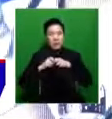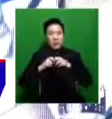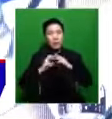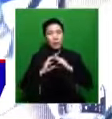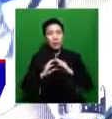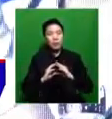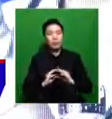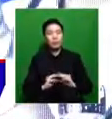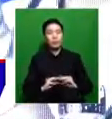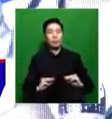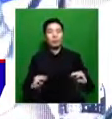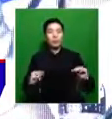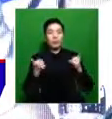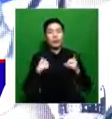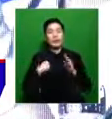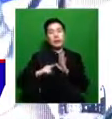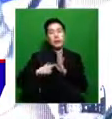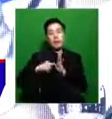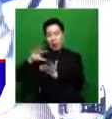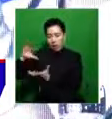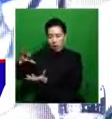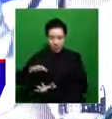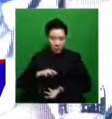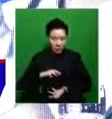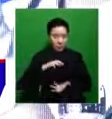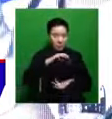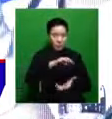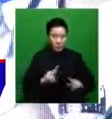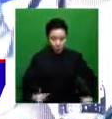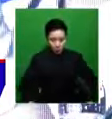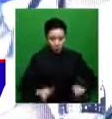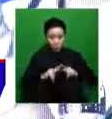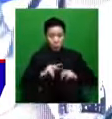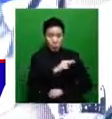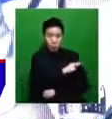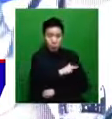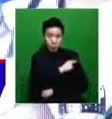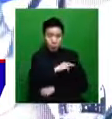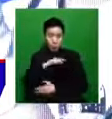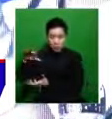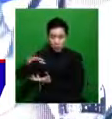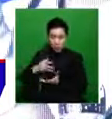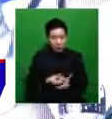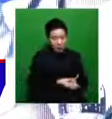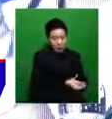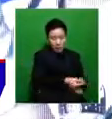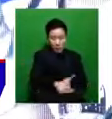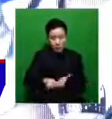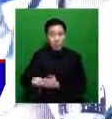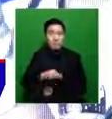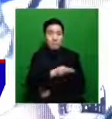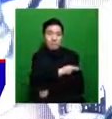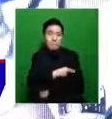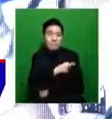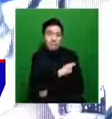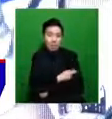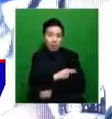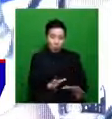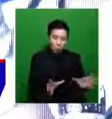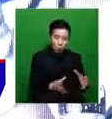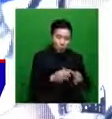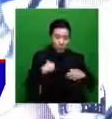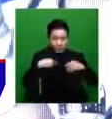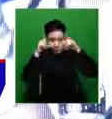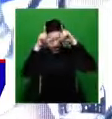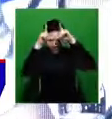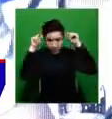ามารถที่จะนำมาให้กระทรวงสาธารณสุขนะครับได้ให้บุคลากรเจ้าหน้าที่ทางการแพทย์พยาบ